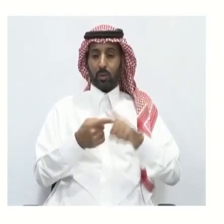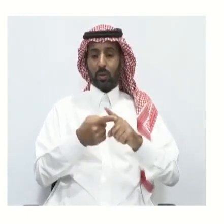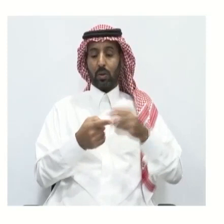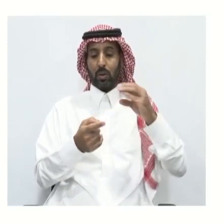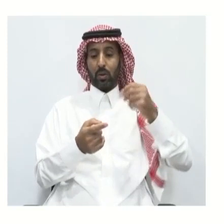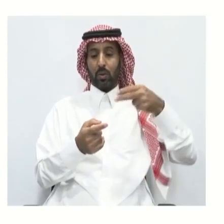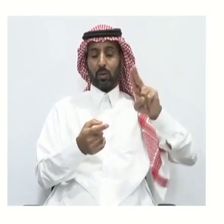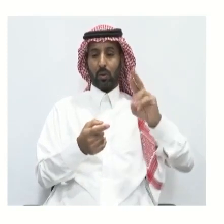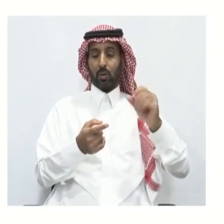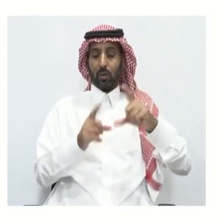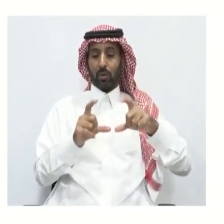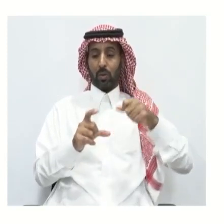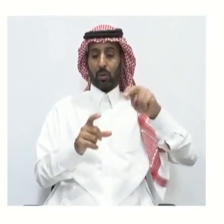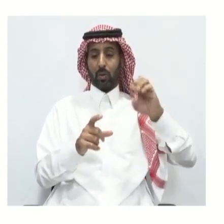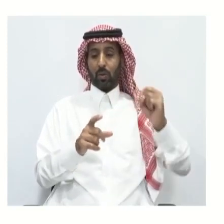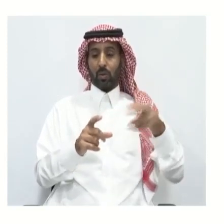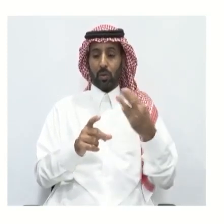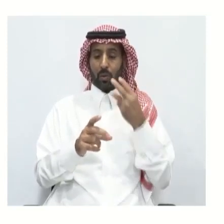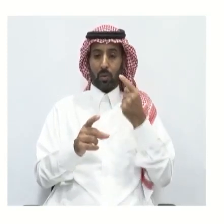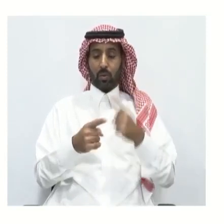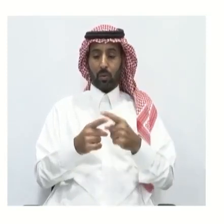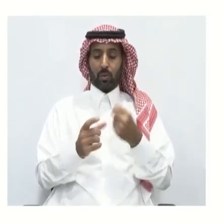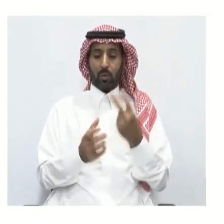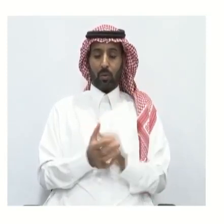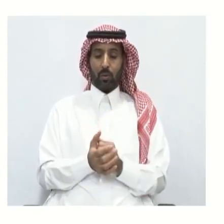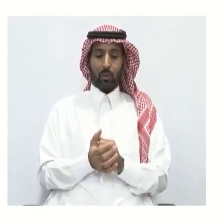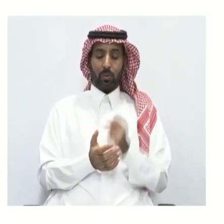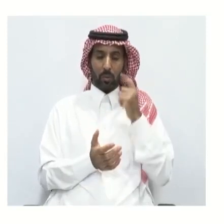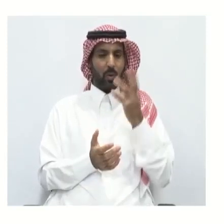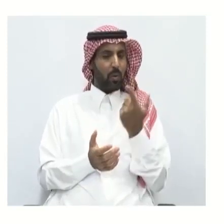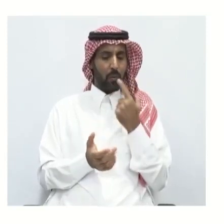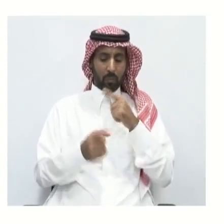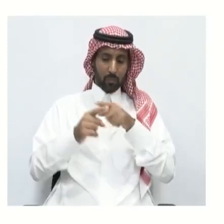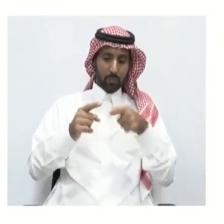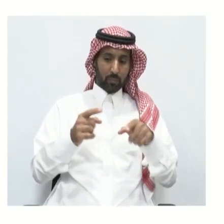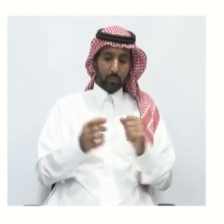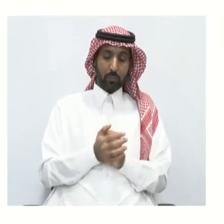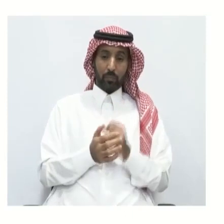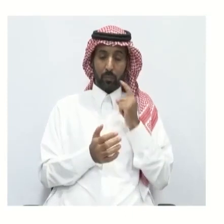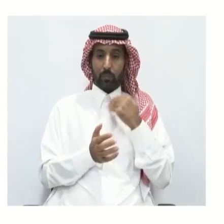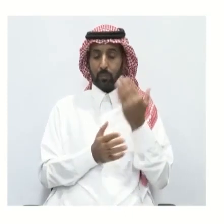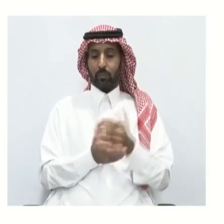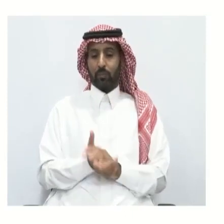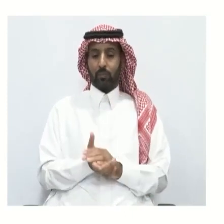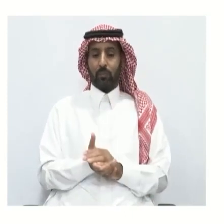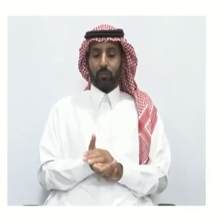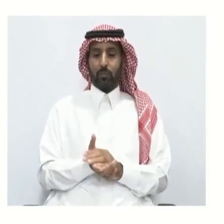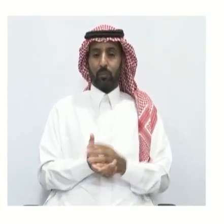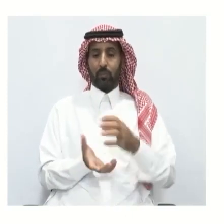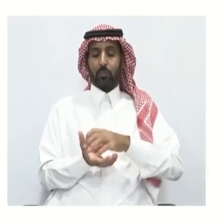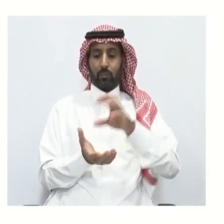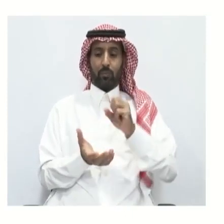المعادله طبعا لاحظ معي المجهول هو الفضه فسيكون في البسط والمعروف لديه هنا لاني